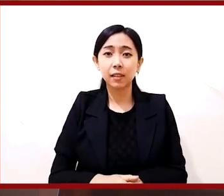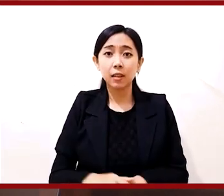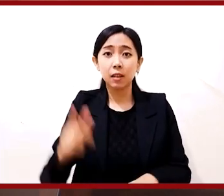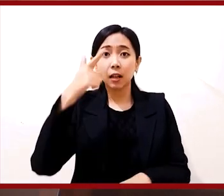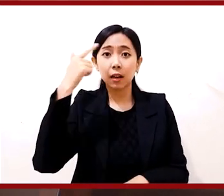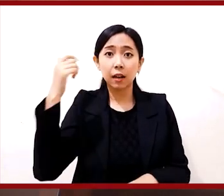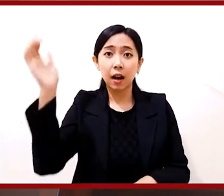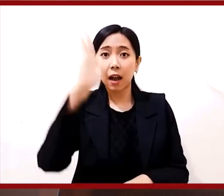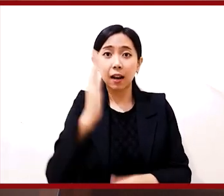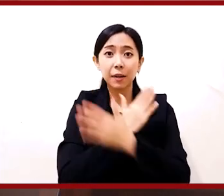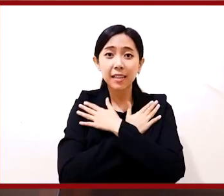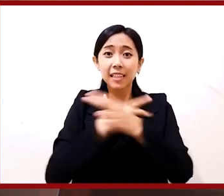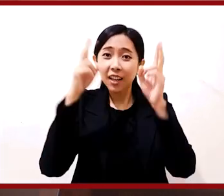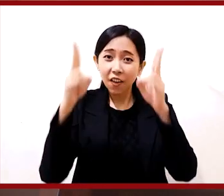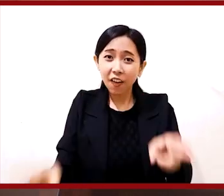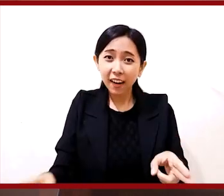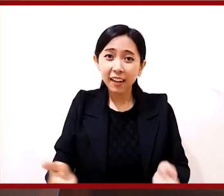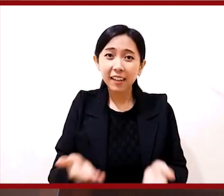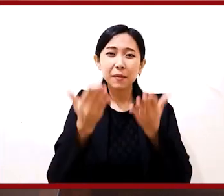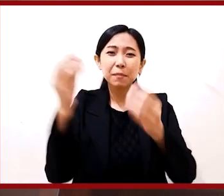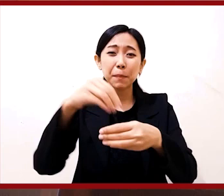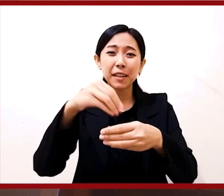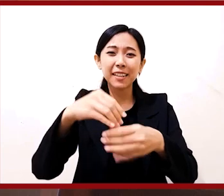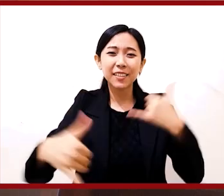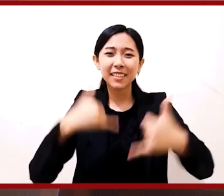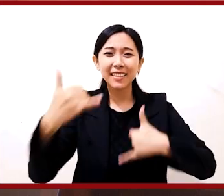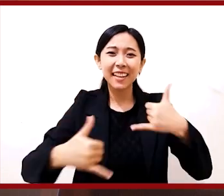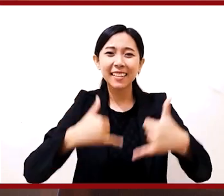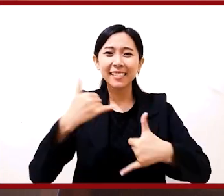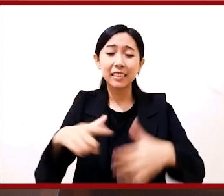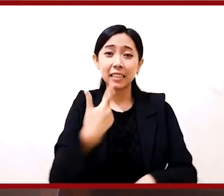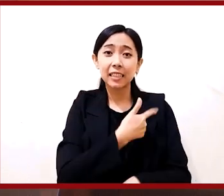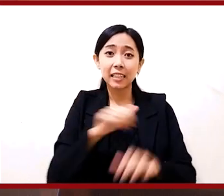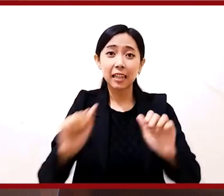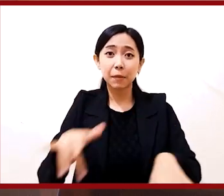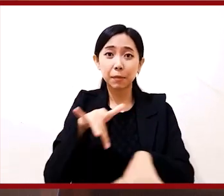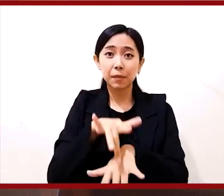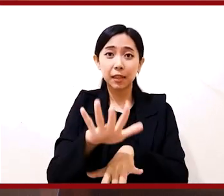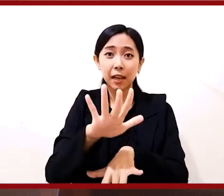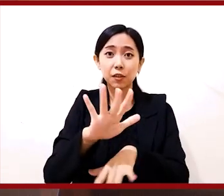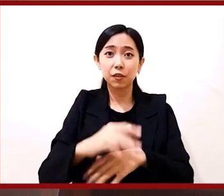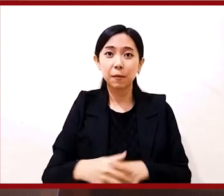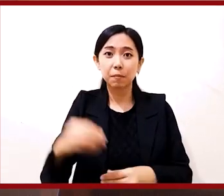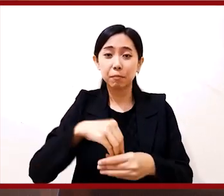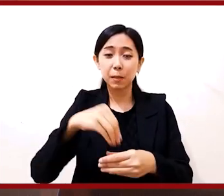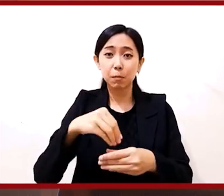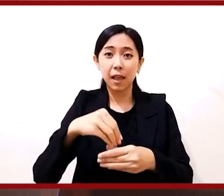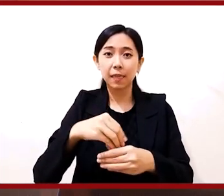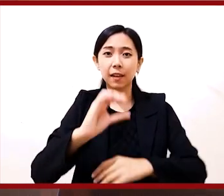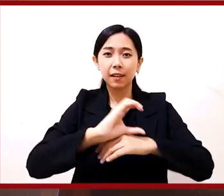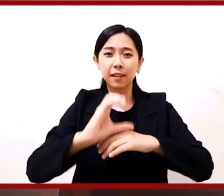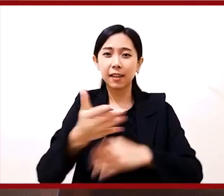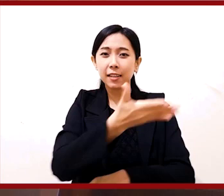paksaan, sebab Allah mengasihi orang yang memberi dengan sukacita." Kita dapat mengirimkan atau